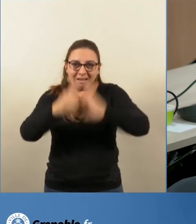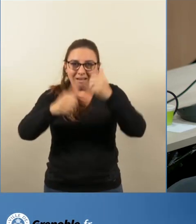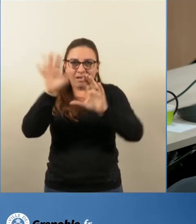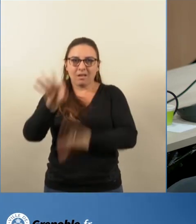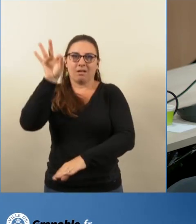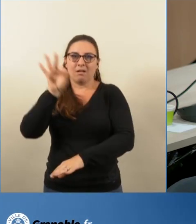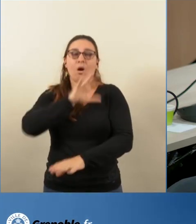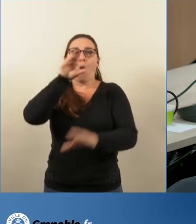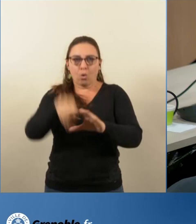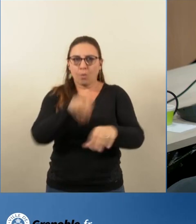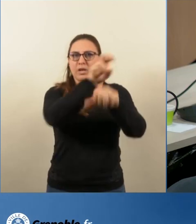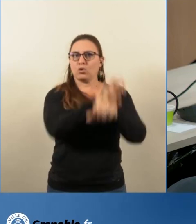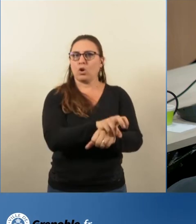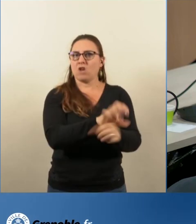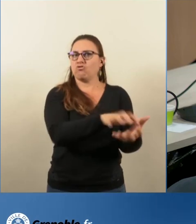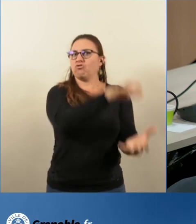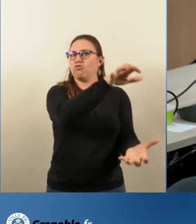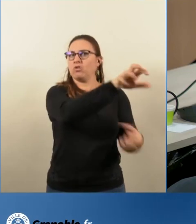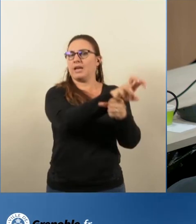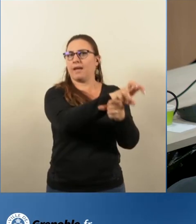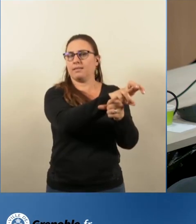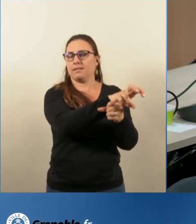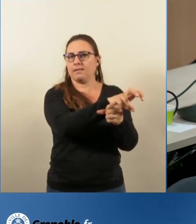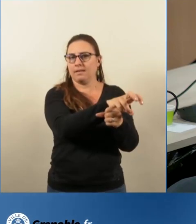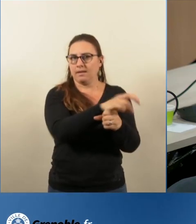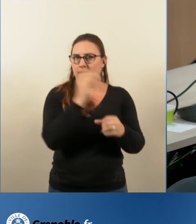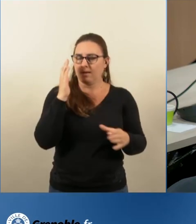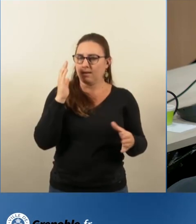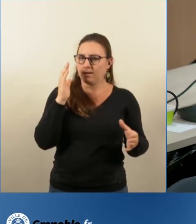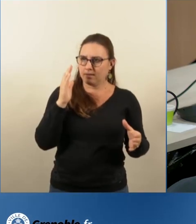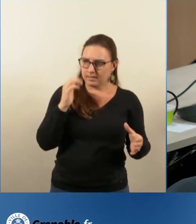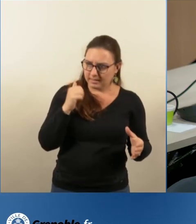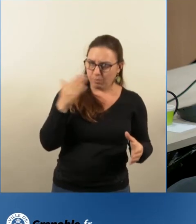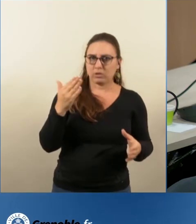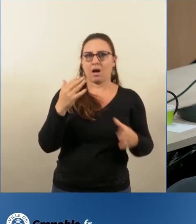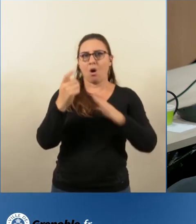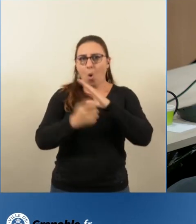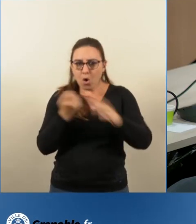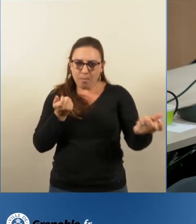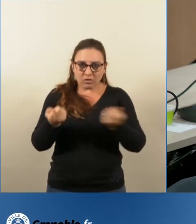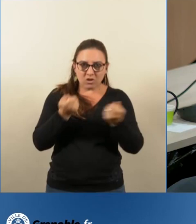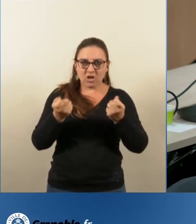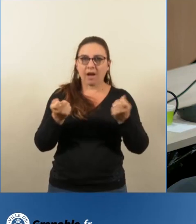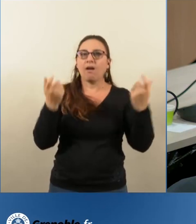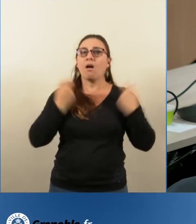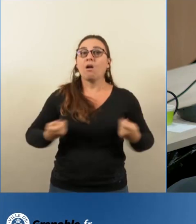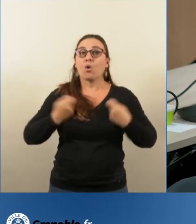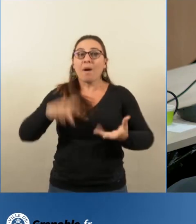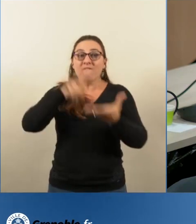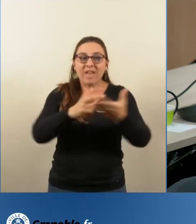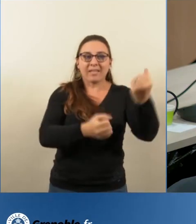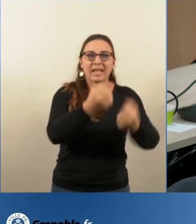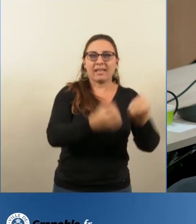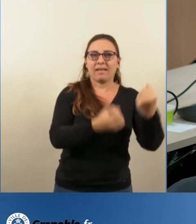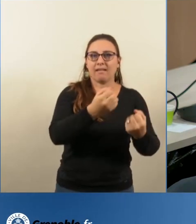un stockage et donc tout cela doit être complètement retraité par rapport à la consommation réelle des véhicules que